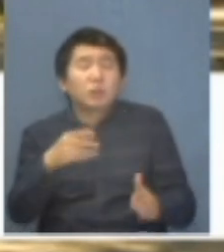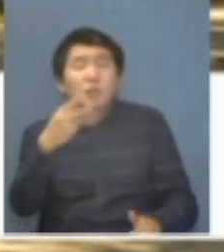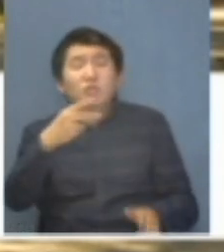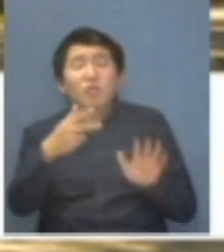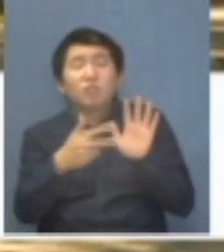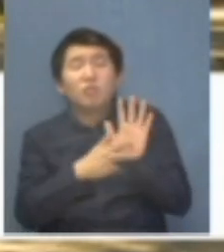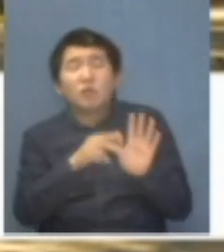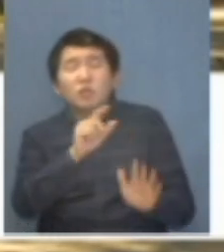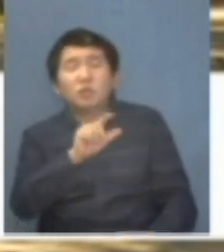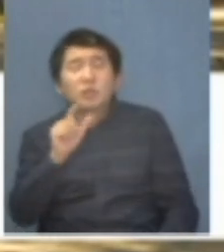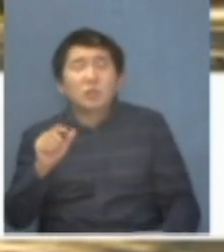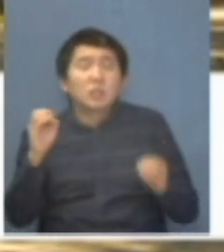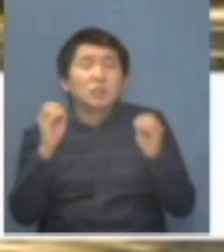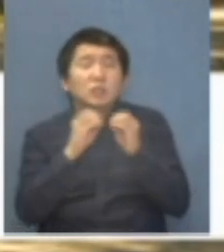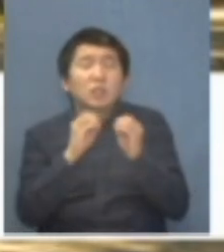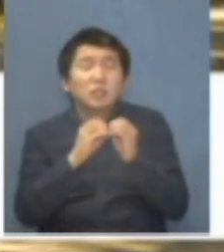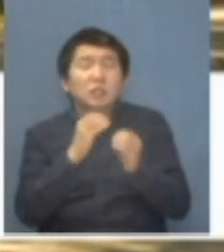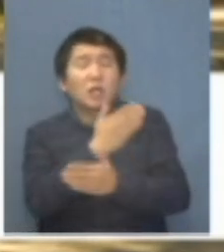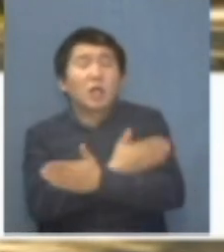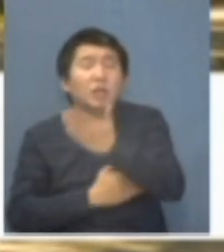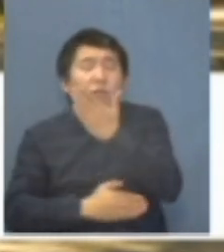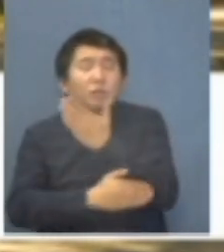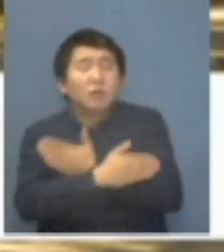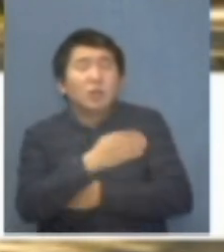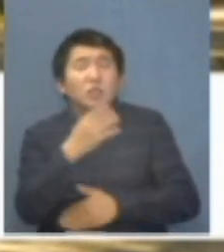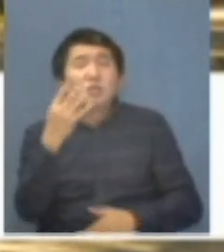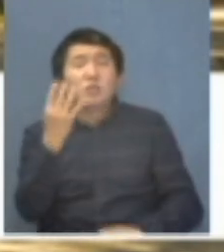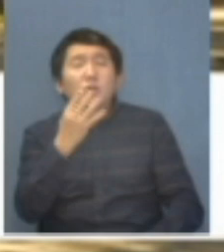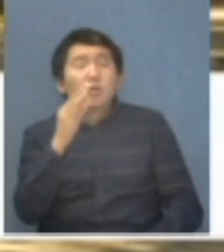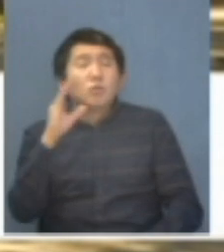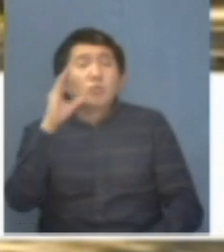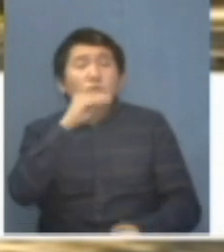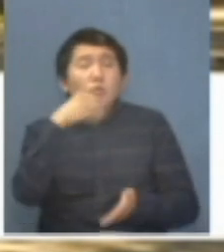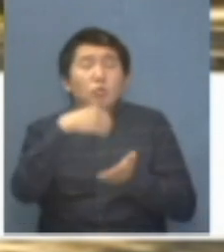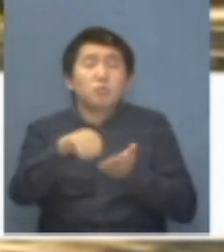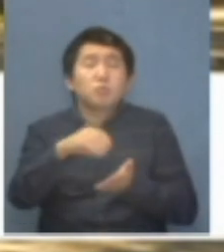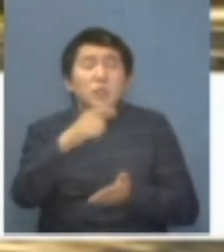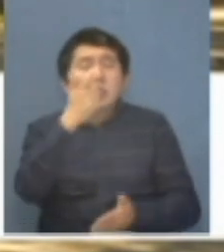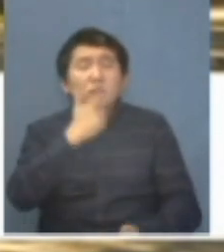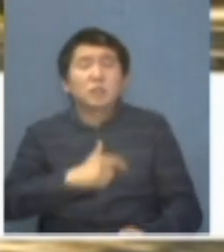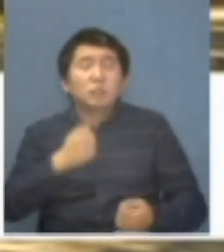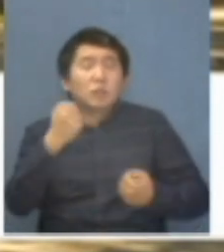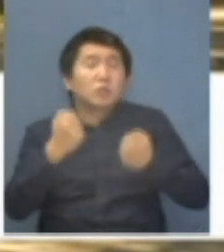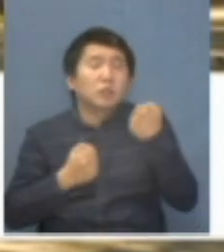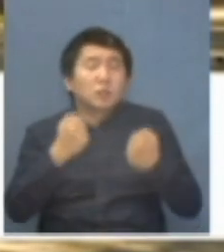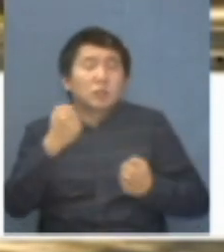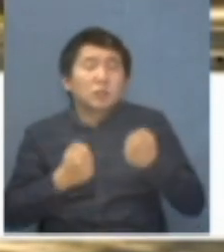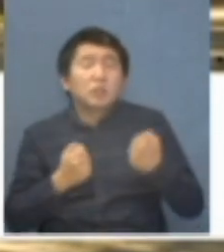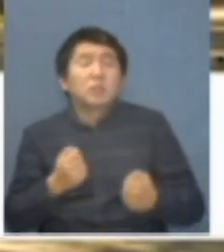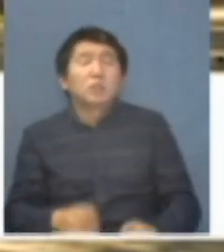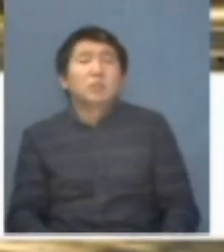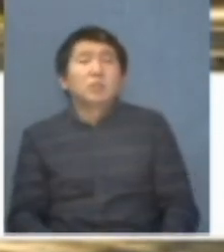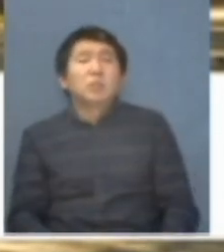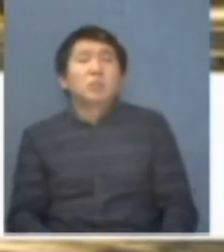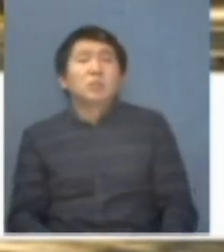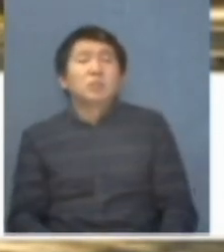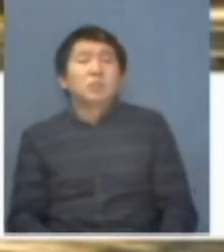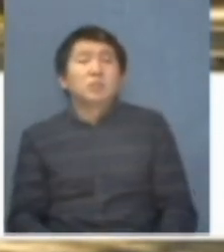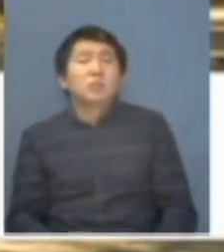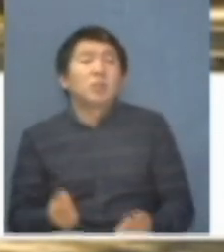человек, из них 10 являются с инвалидностью. 4 уже купили себе автомобиль, переоборудовали на ручное оборудование,